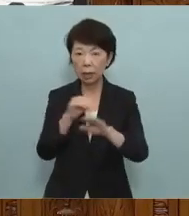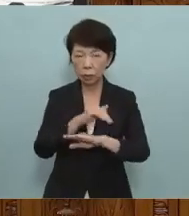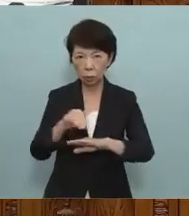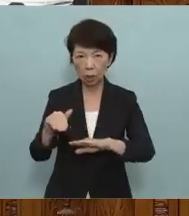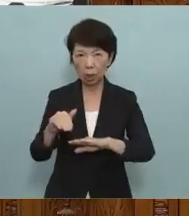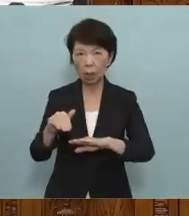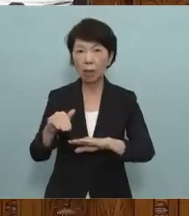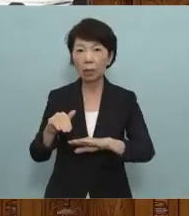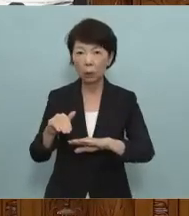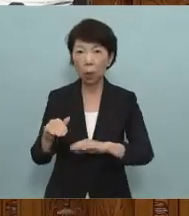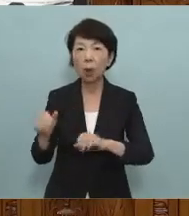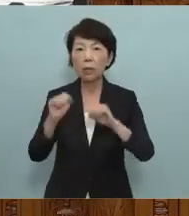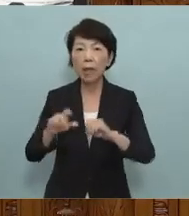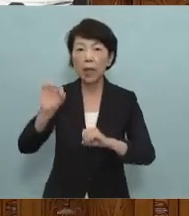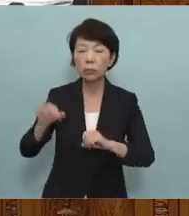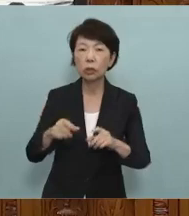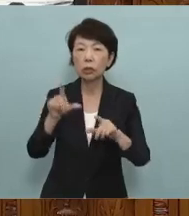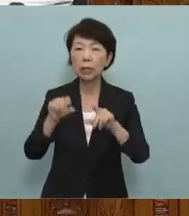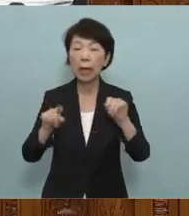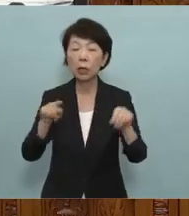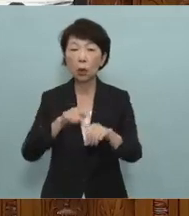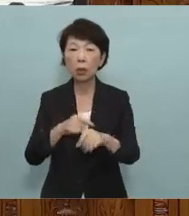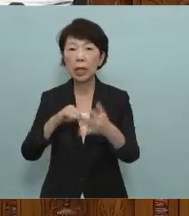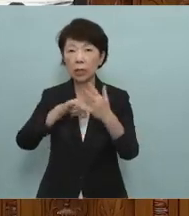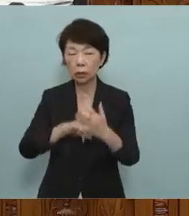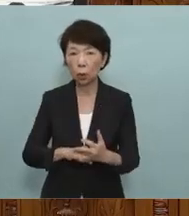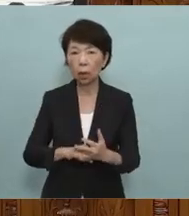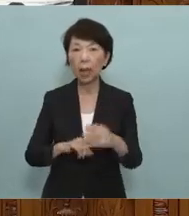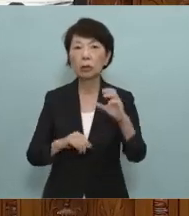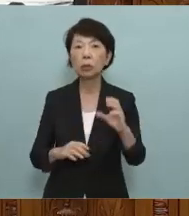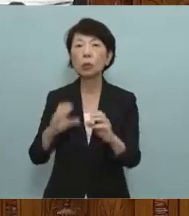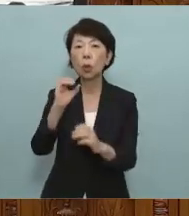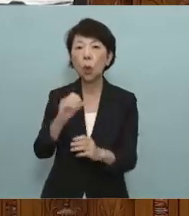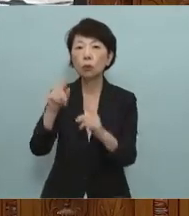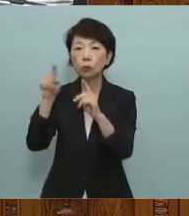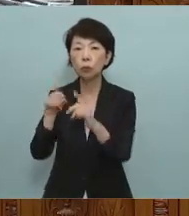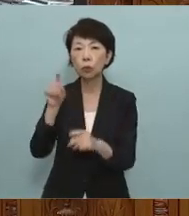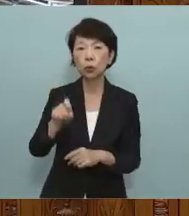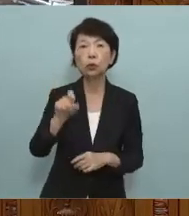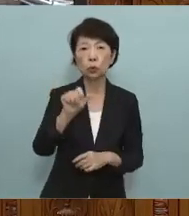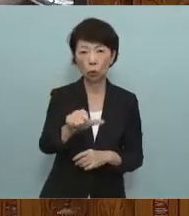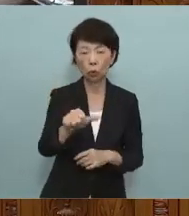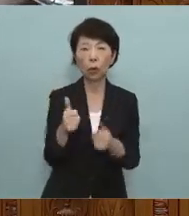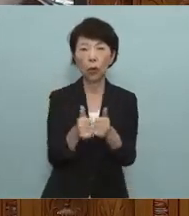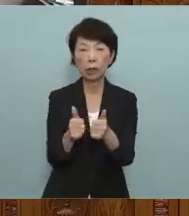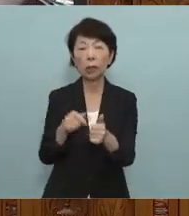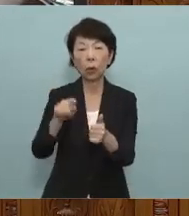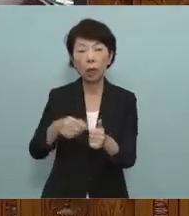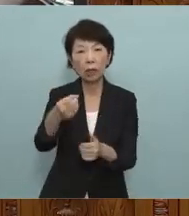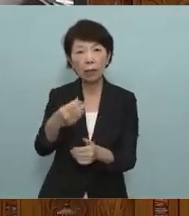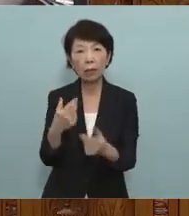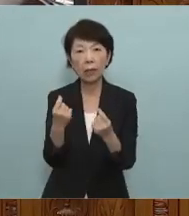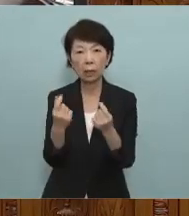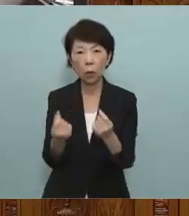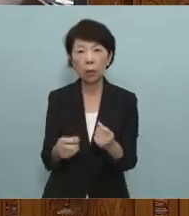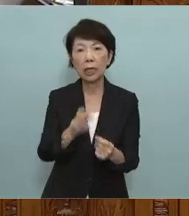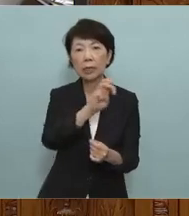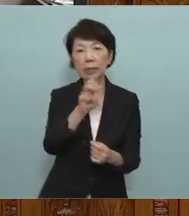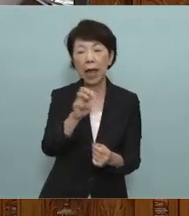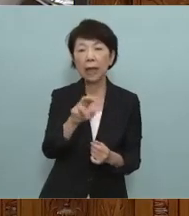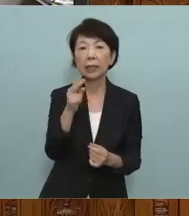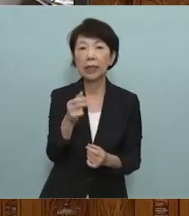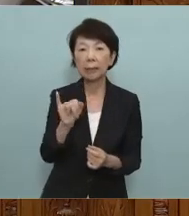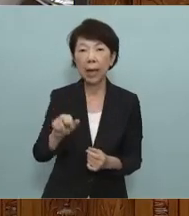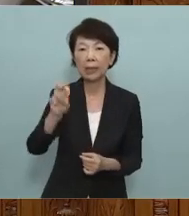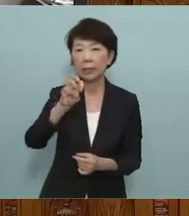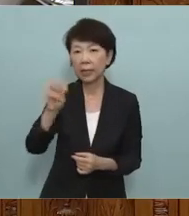される生物多様性条約 COP15 は、ご指摘の30×30 目標